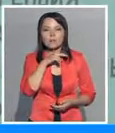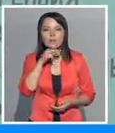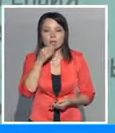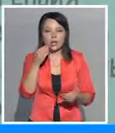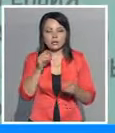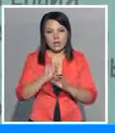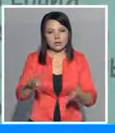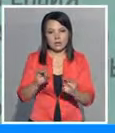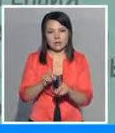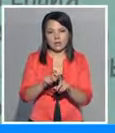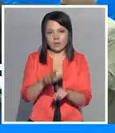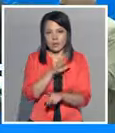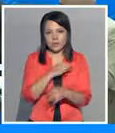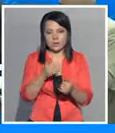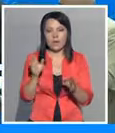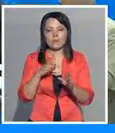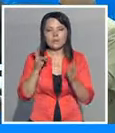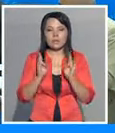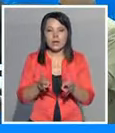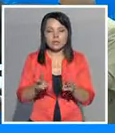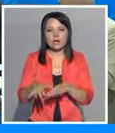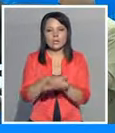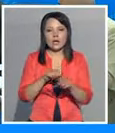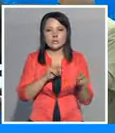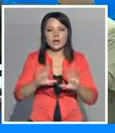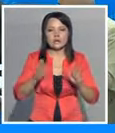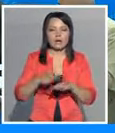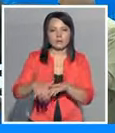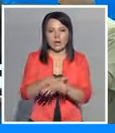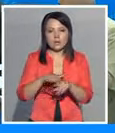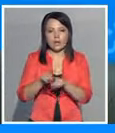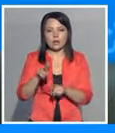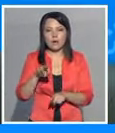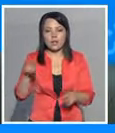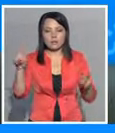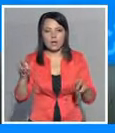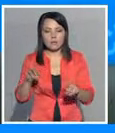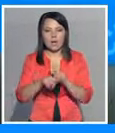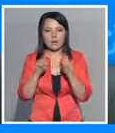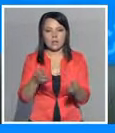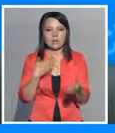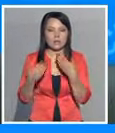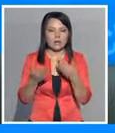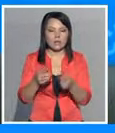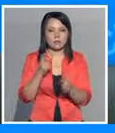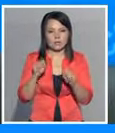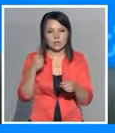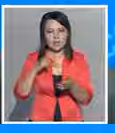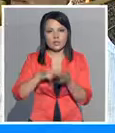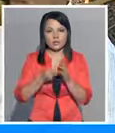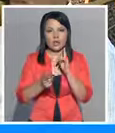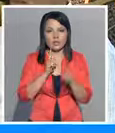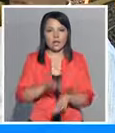етті. Қатысушылар полигонның залалын шеккен соңғы тұрғын сауығып кетпейінше полигон тақырыбы ашық қала беретін.